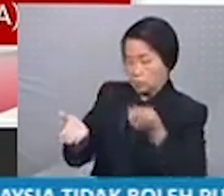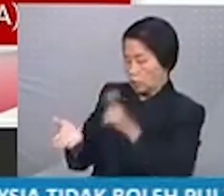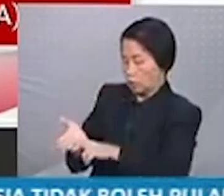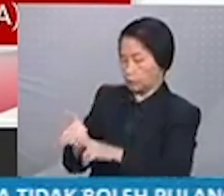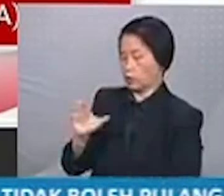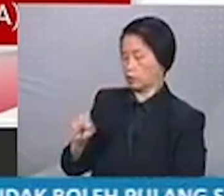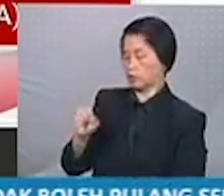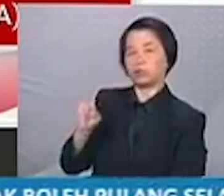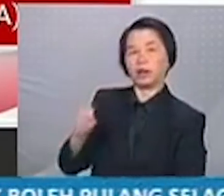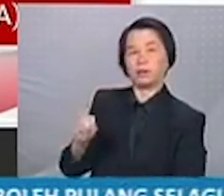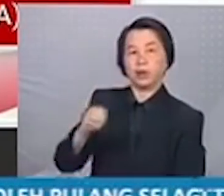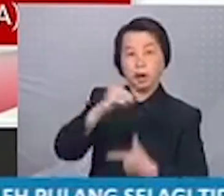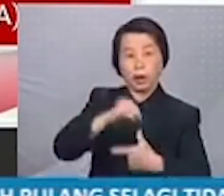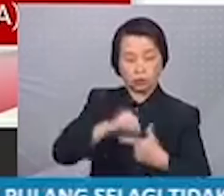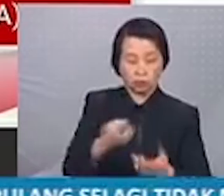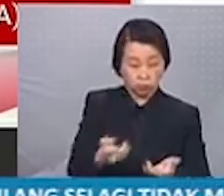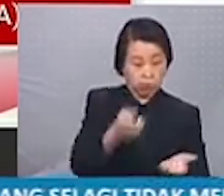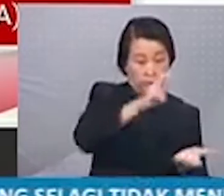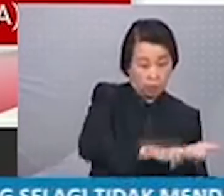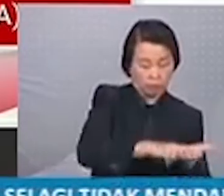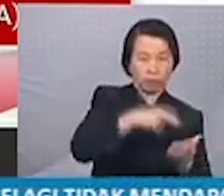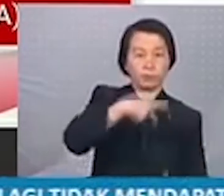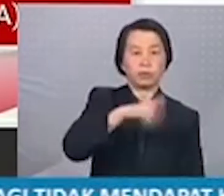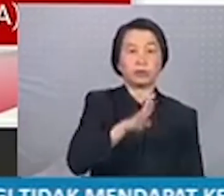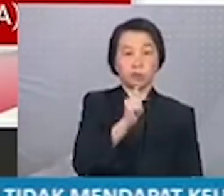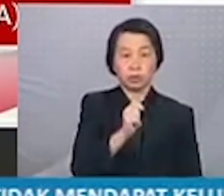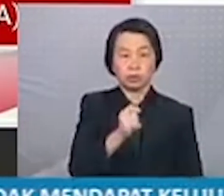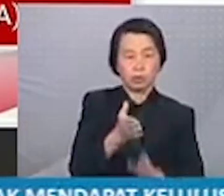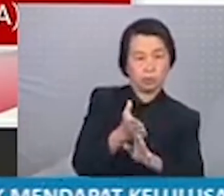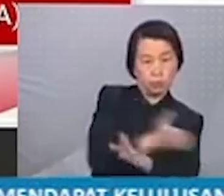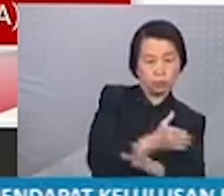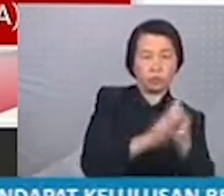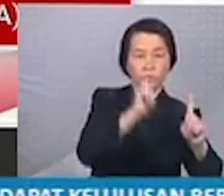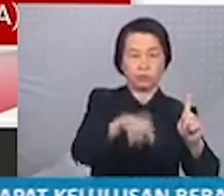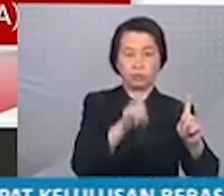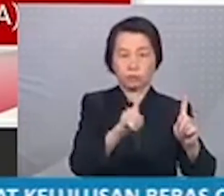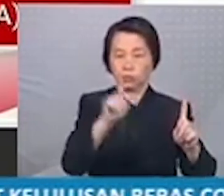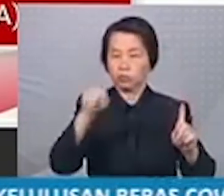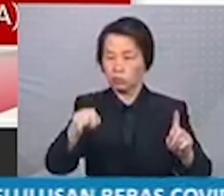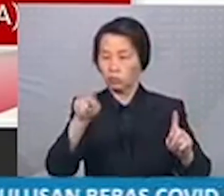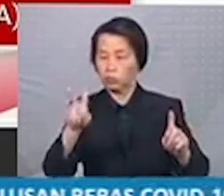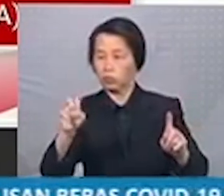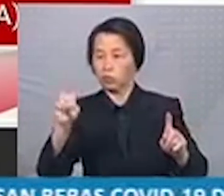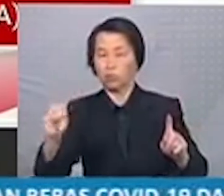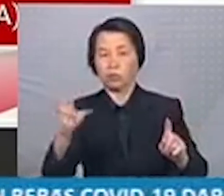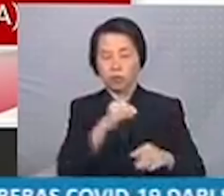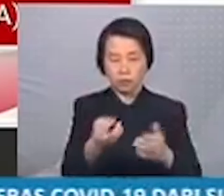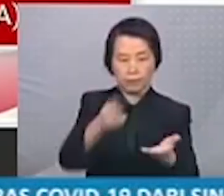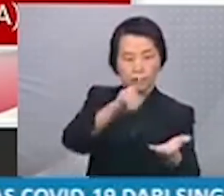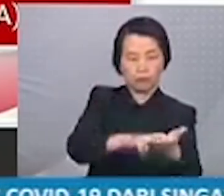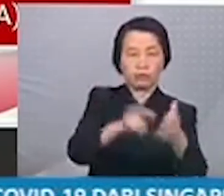atau pihak berkuasa tempatan sebelum 1 Jan 2012 dan mendaftar dengan